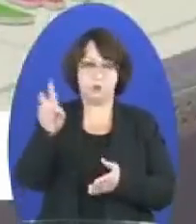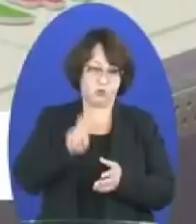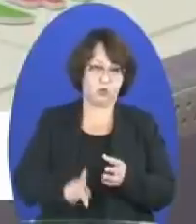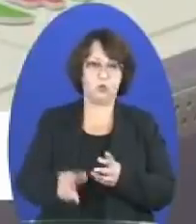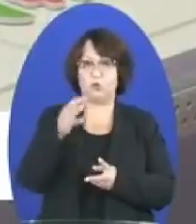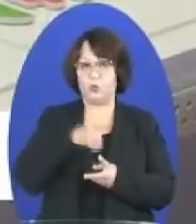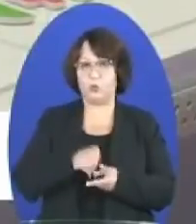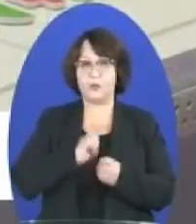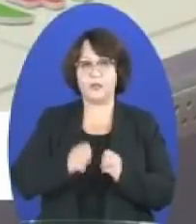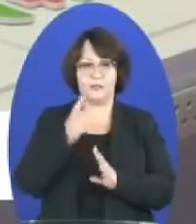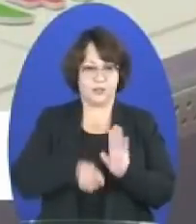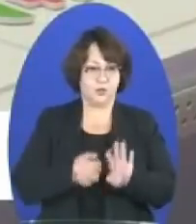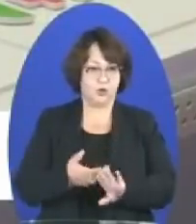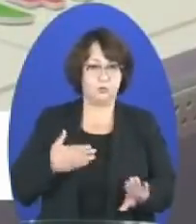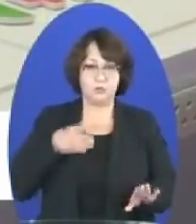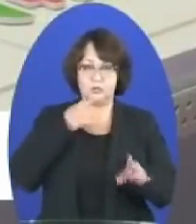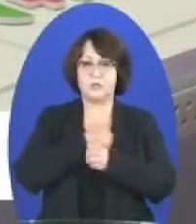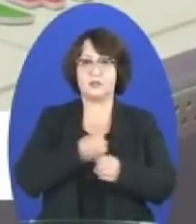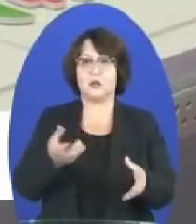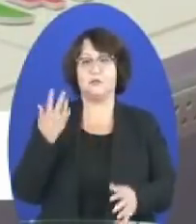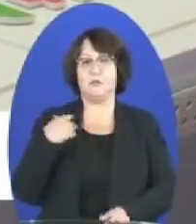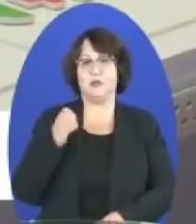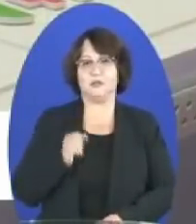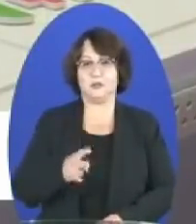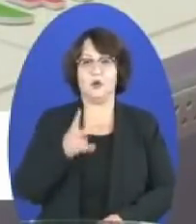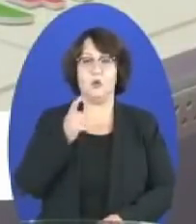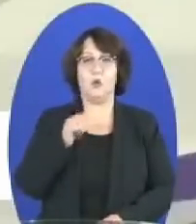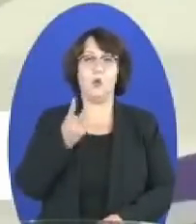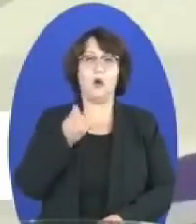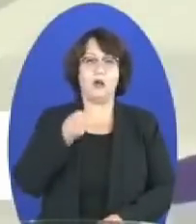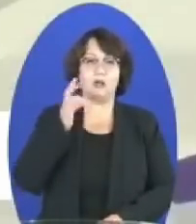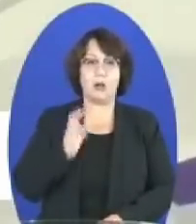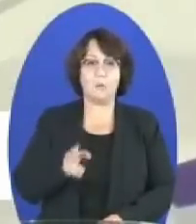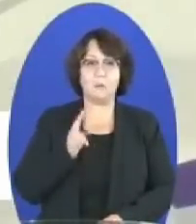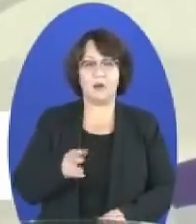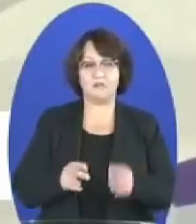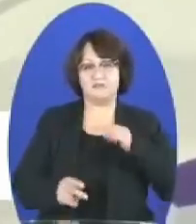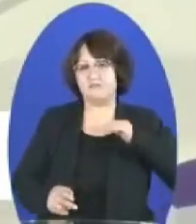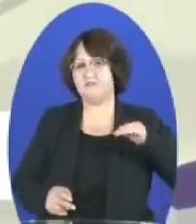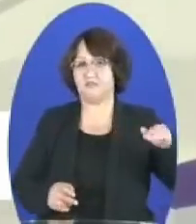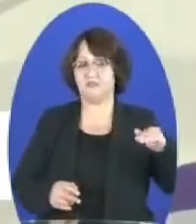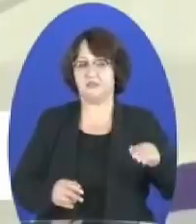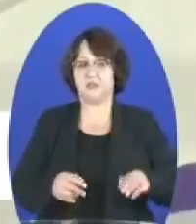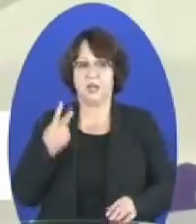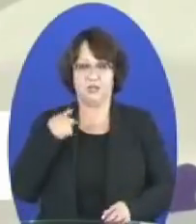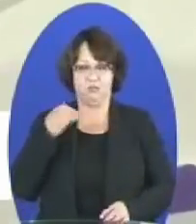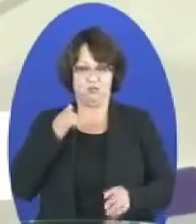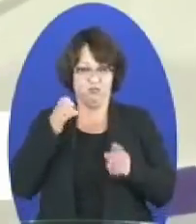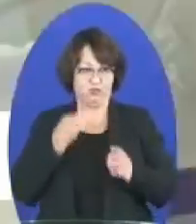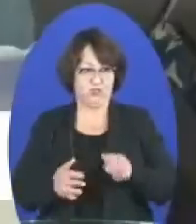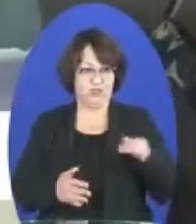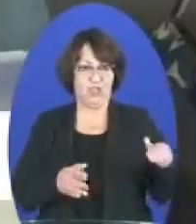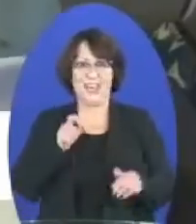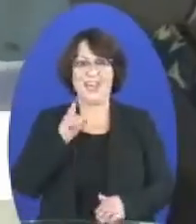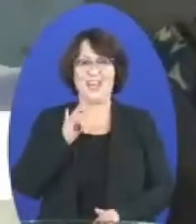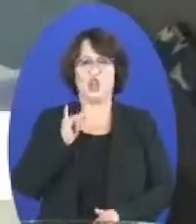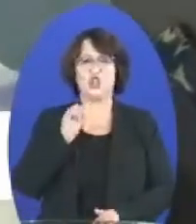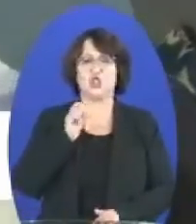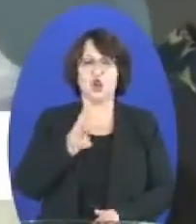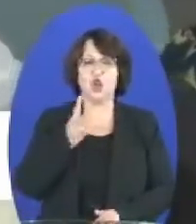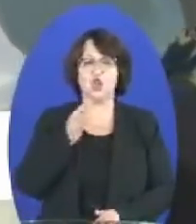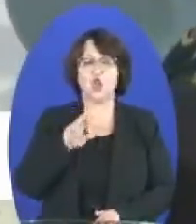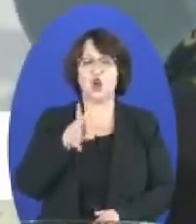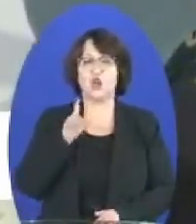гэж өнгөрсөн сард зарлж байсан. За Huawei компаниг энэ зах зээлээс шахан гаргаснараа Ericsson, Nokia зэрэг Европын зах